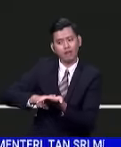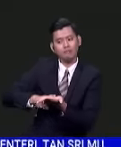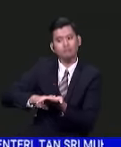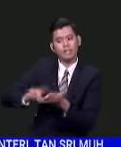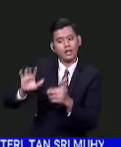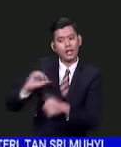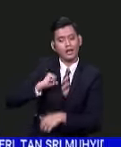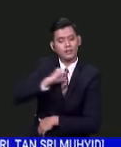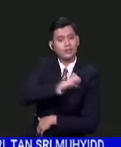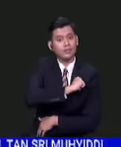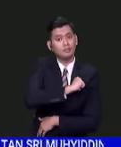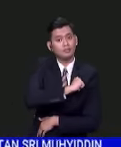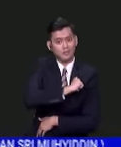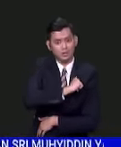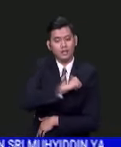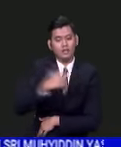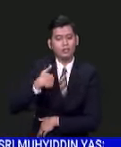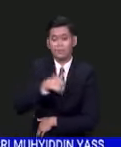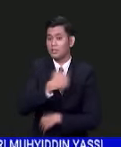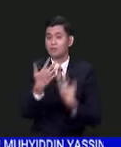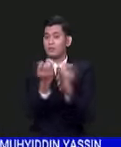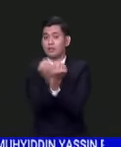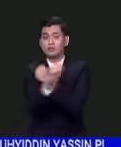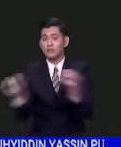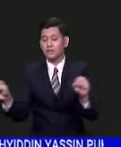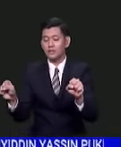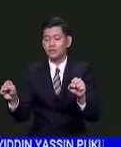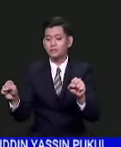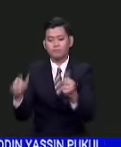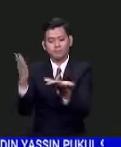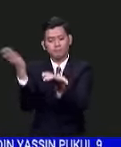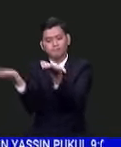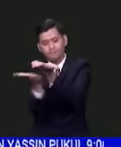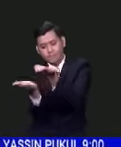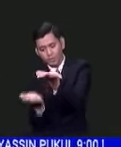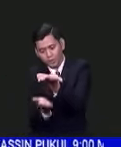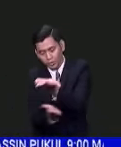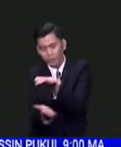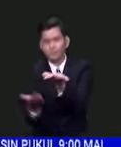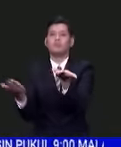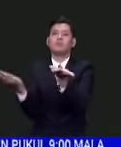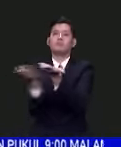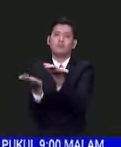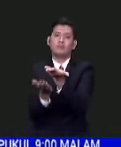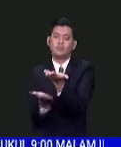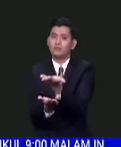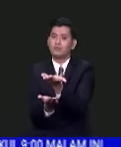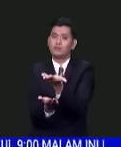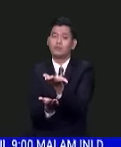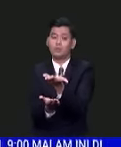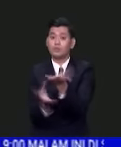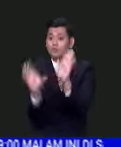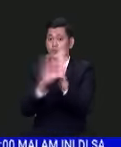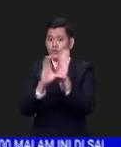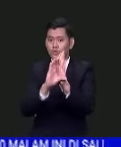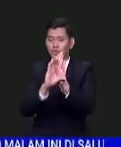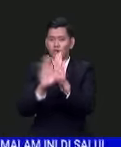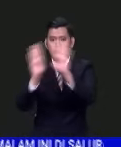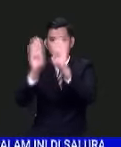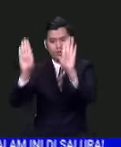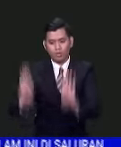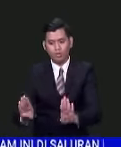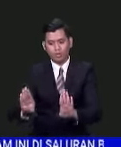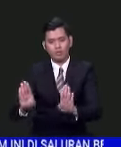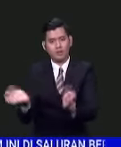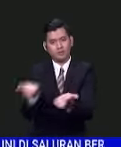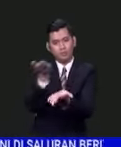asasnya. Kita pun sudah siapkan dokumen-dokumen tertentu seperti borang permohonan,